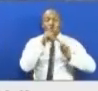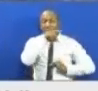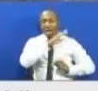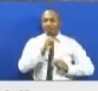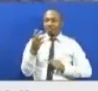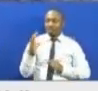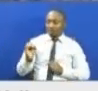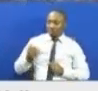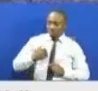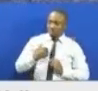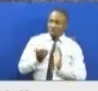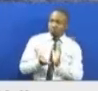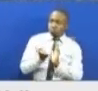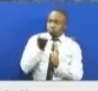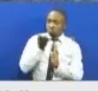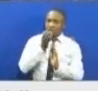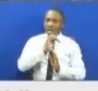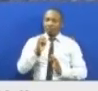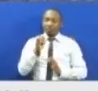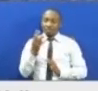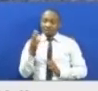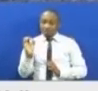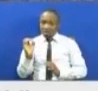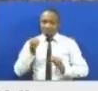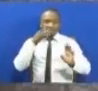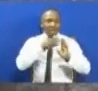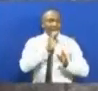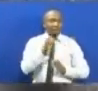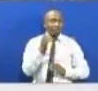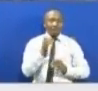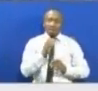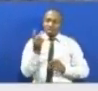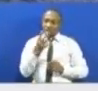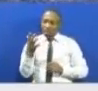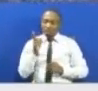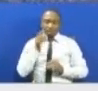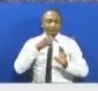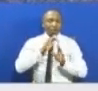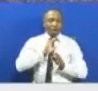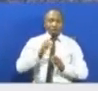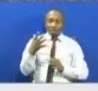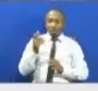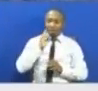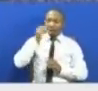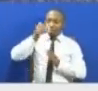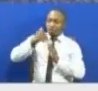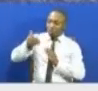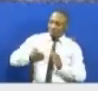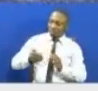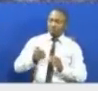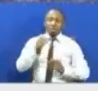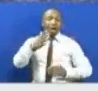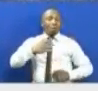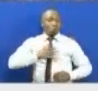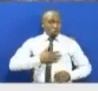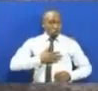mimi inabidi nikupangishie 30,000 ili 5,000 25,000 ili 5,000 kila mwisho wa mwezi ni ya kwangu, kwa sababu dalali ndio